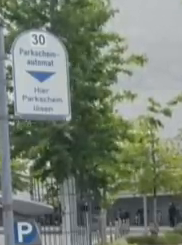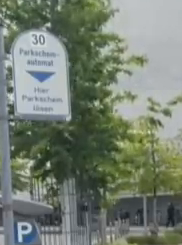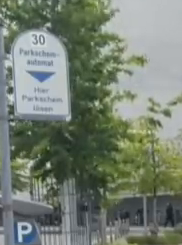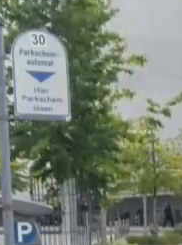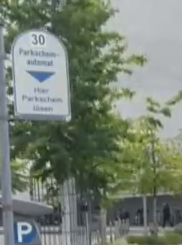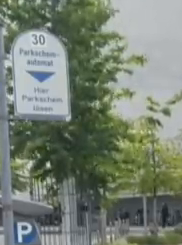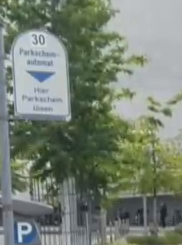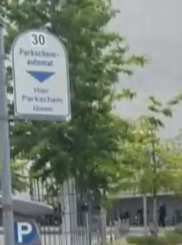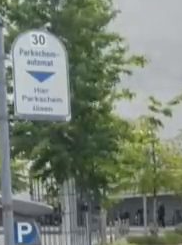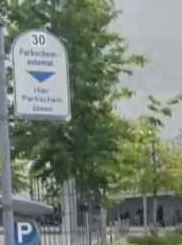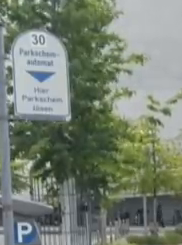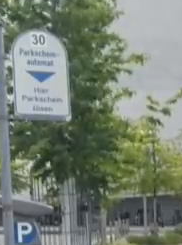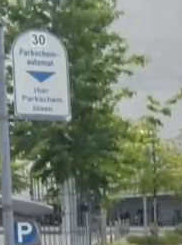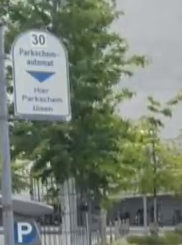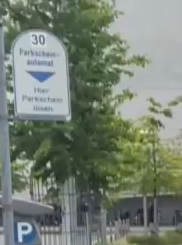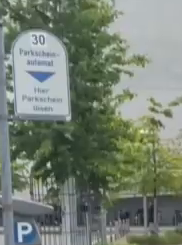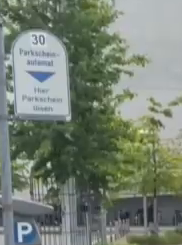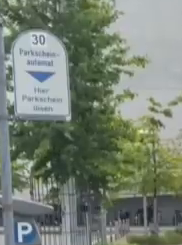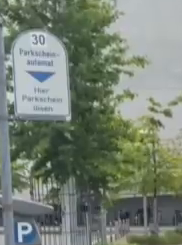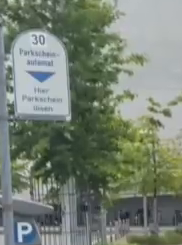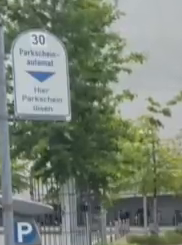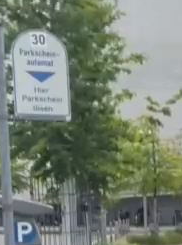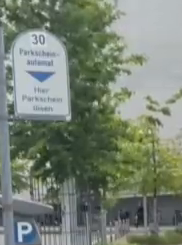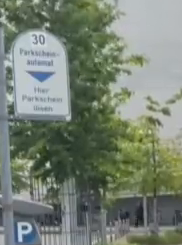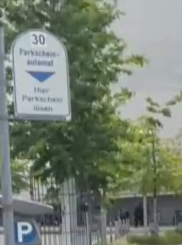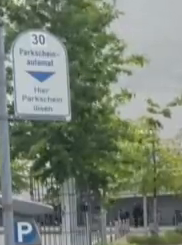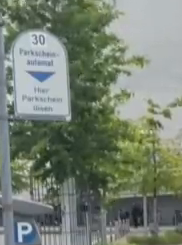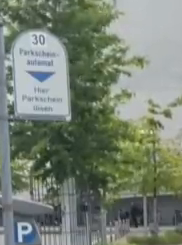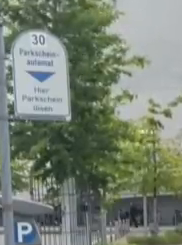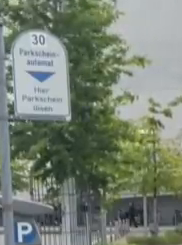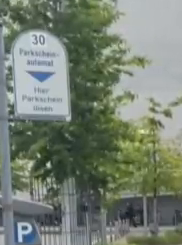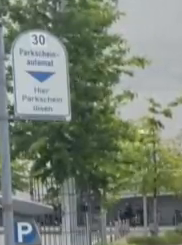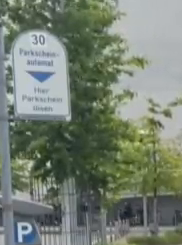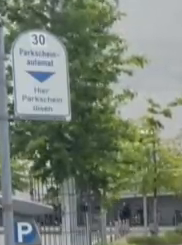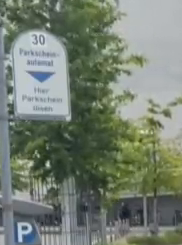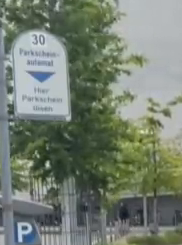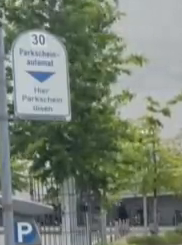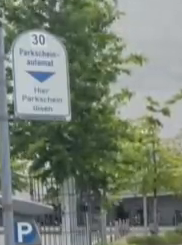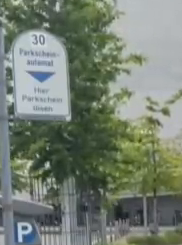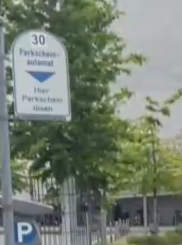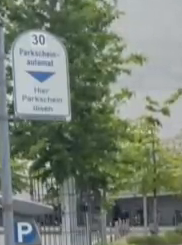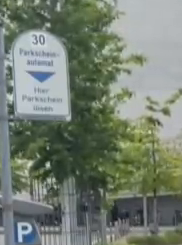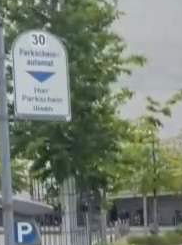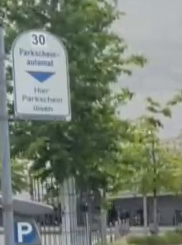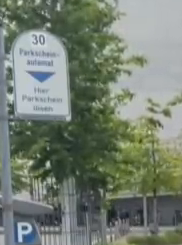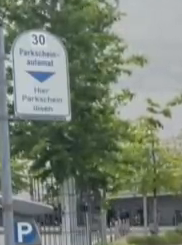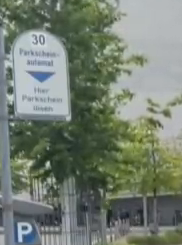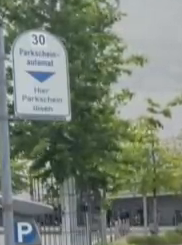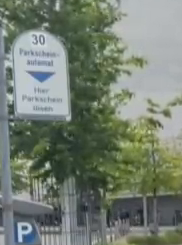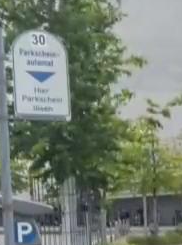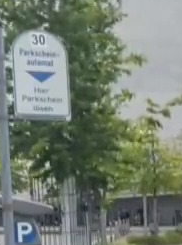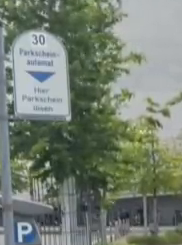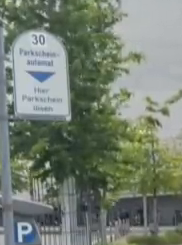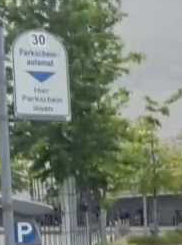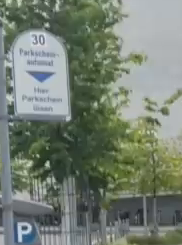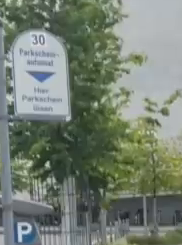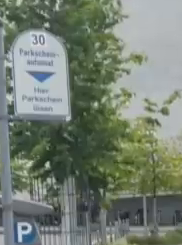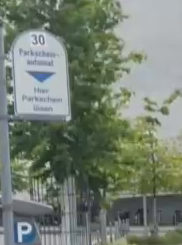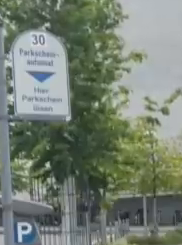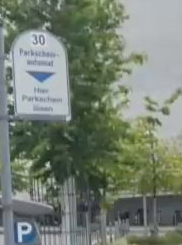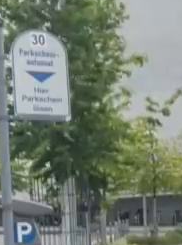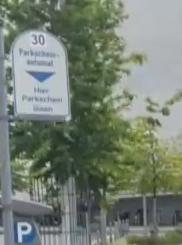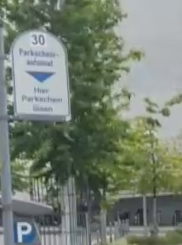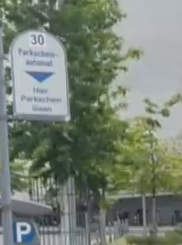auch der holländische Kollege. Das war's für heute. Schauen Sie wieder rein. Lassen Sie